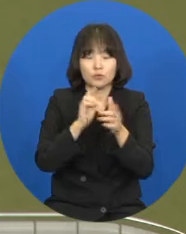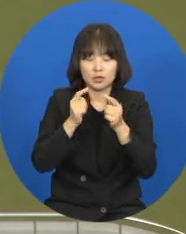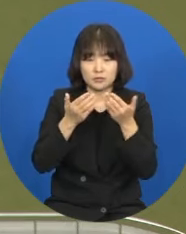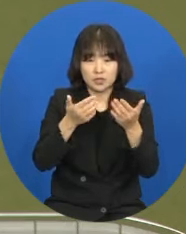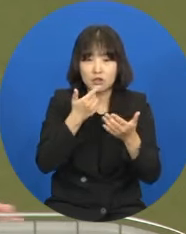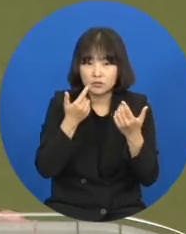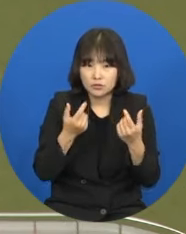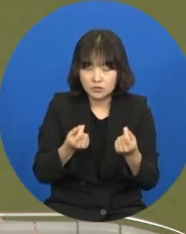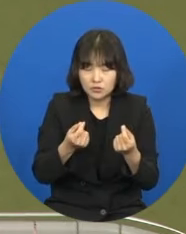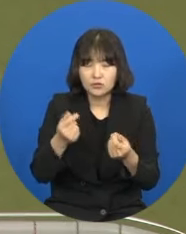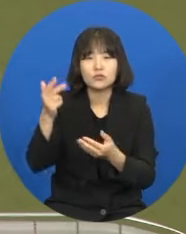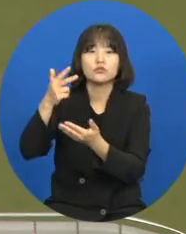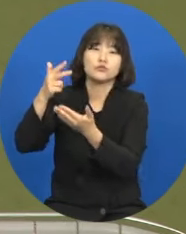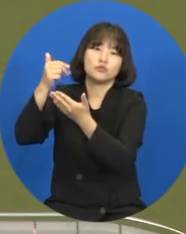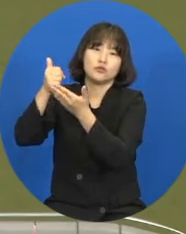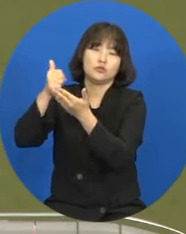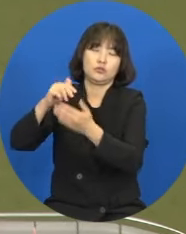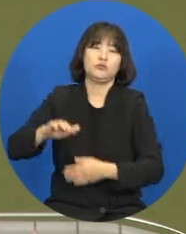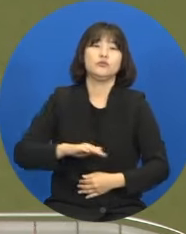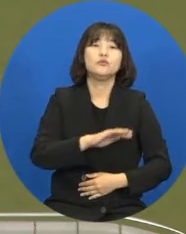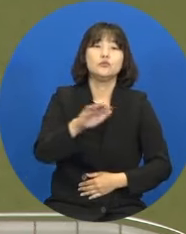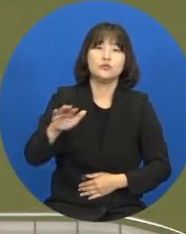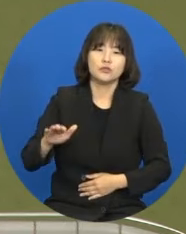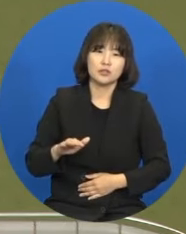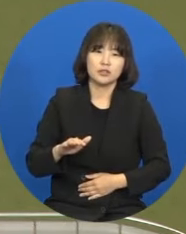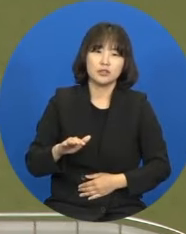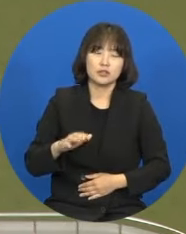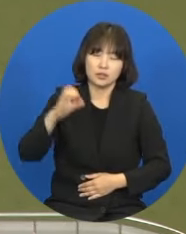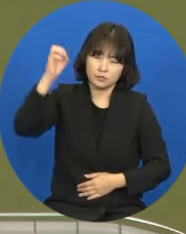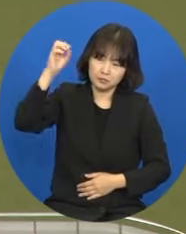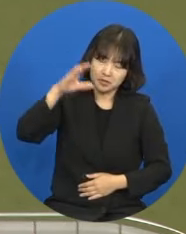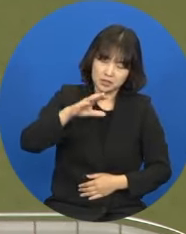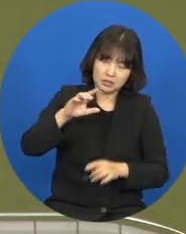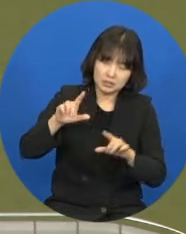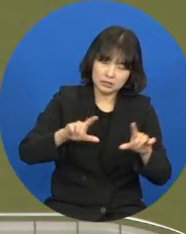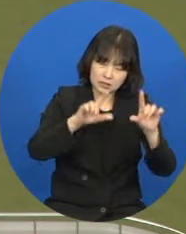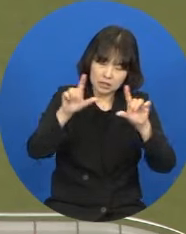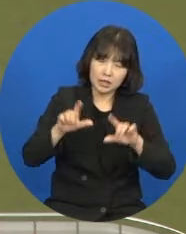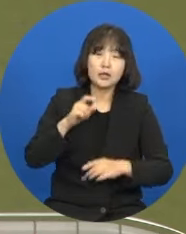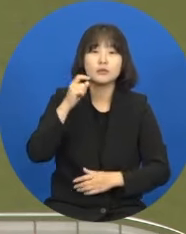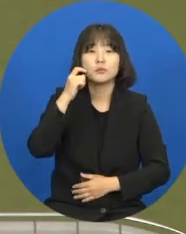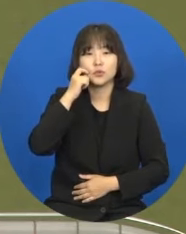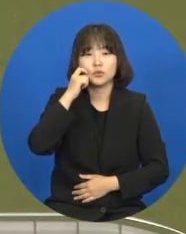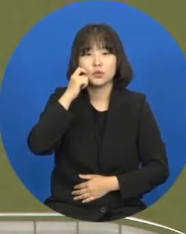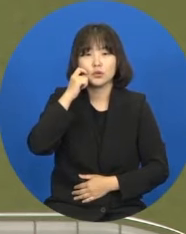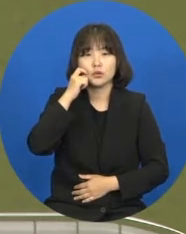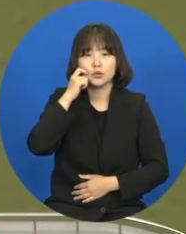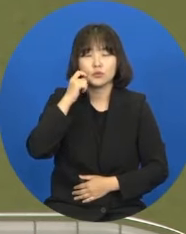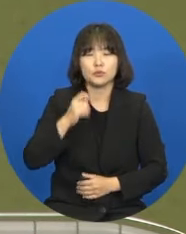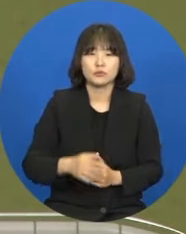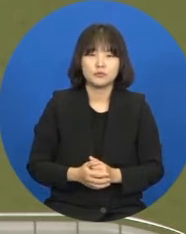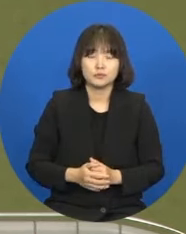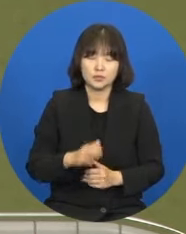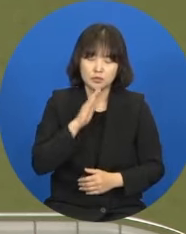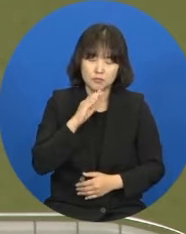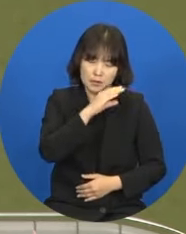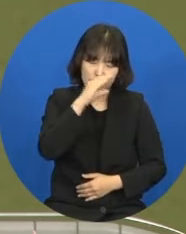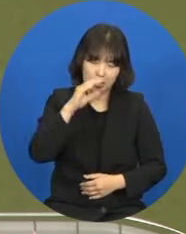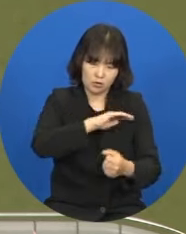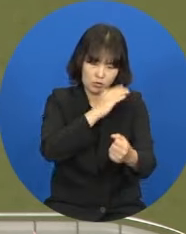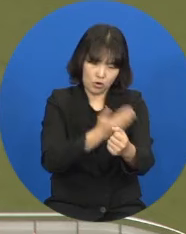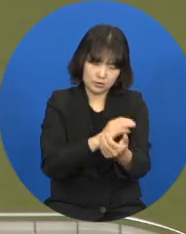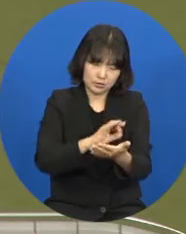것처럼 주님 우리가 빛된 삶을 살지 못하고 우리가 정말 바른 권위를